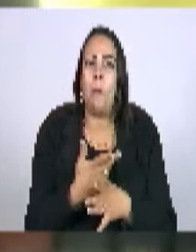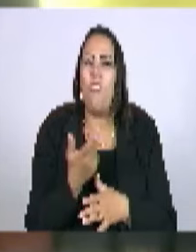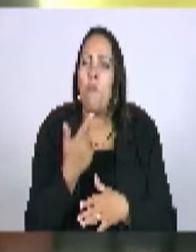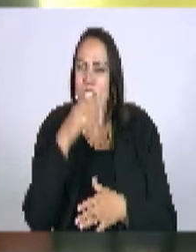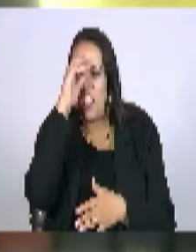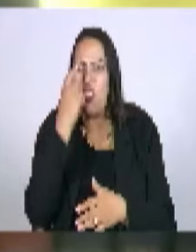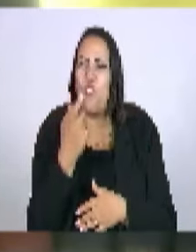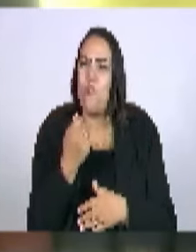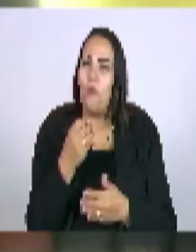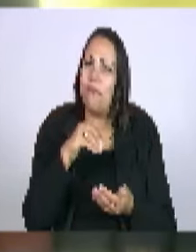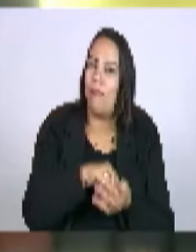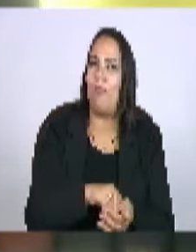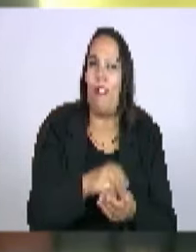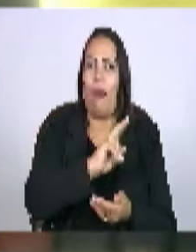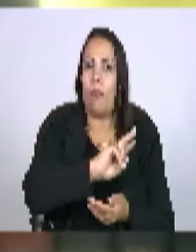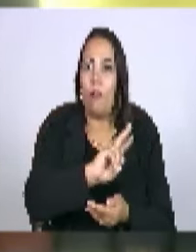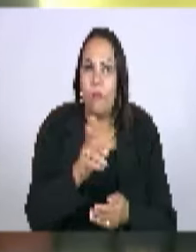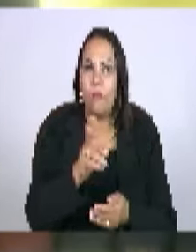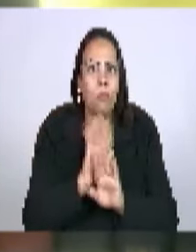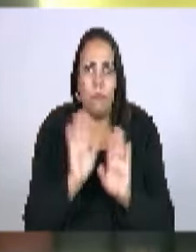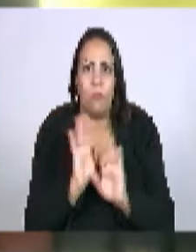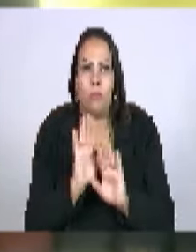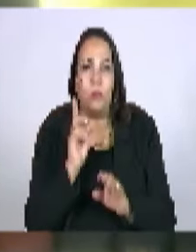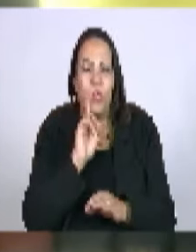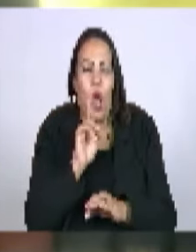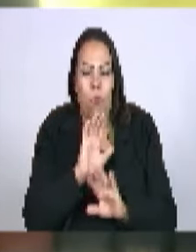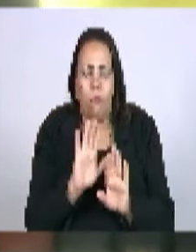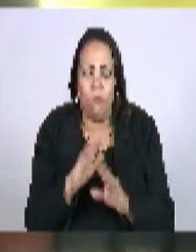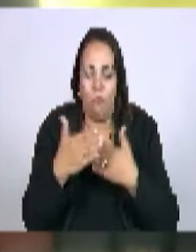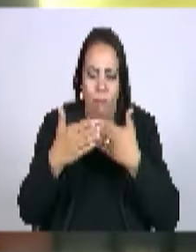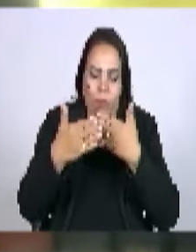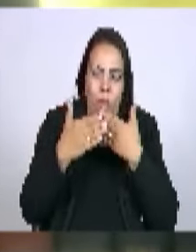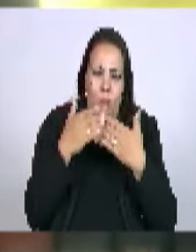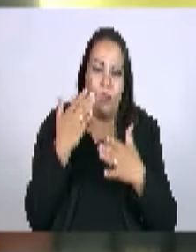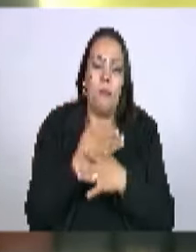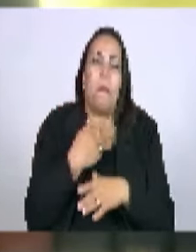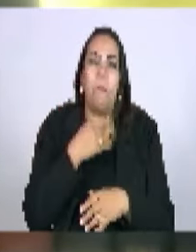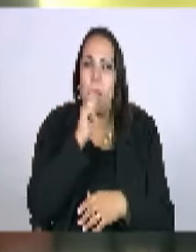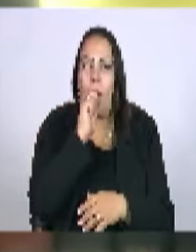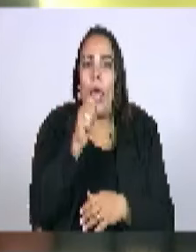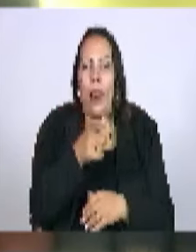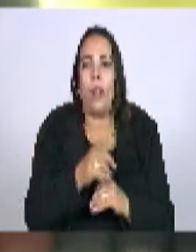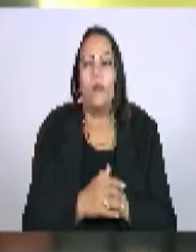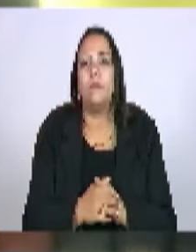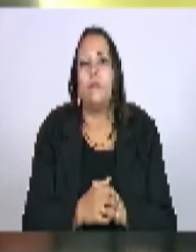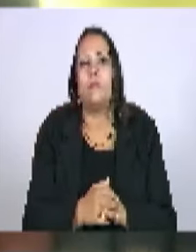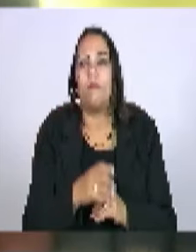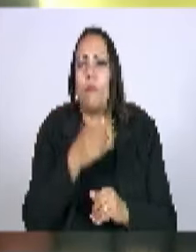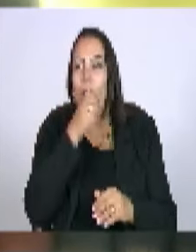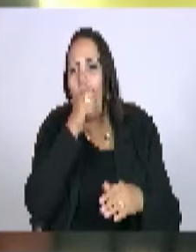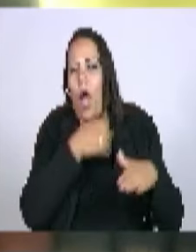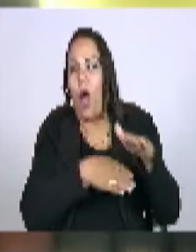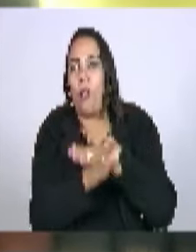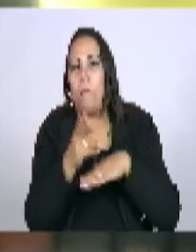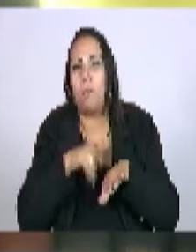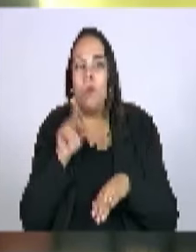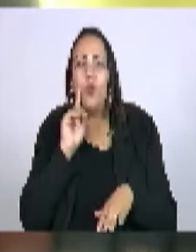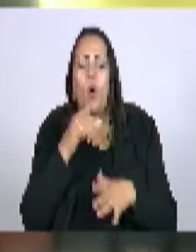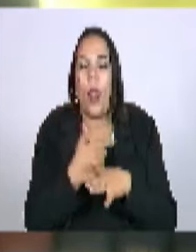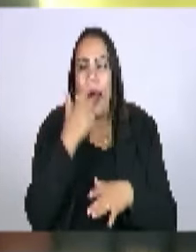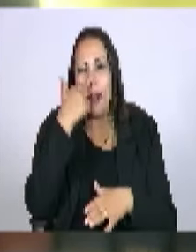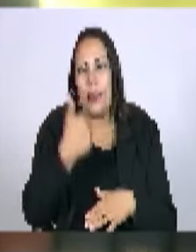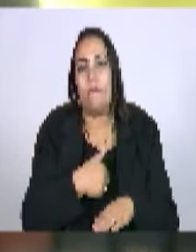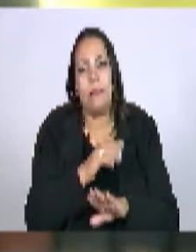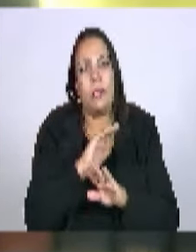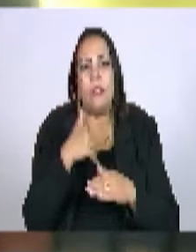تكلفه يعني ان هو يدفع حاجه فهو بيحاول ان هو يهرب منها ويكتفي بذاته يعني